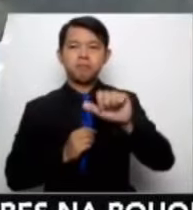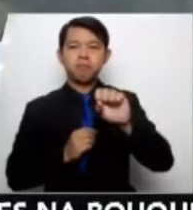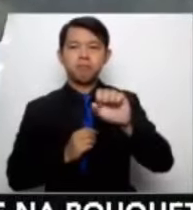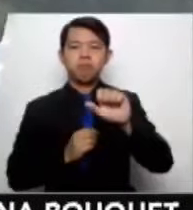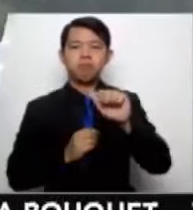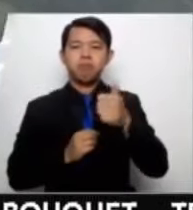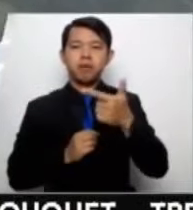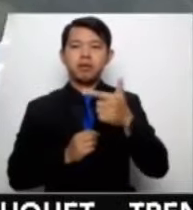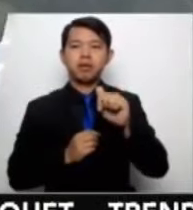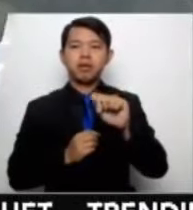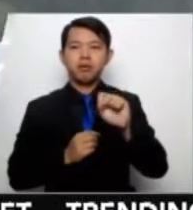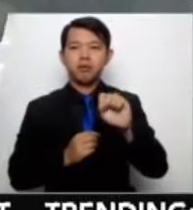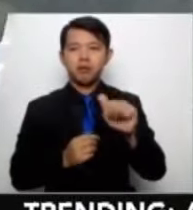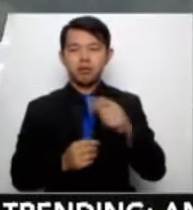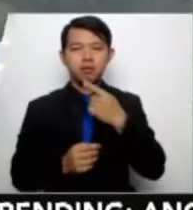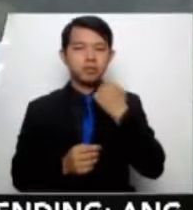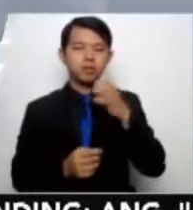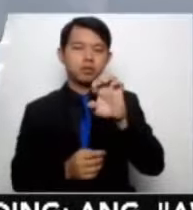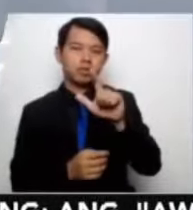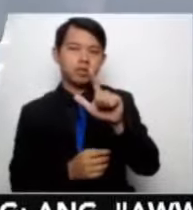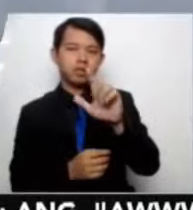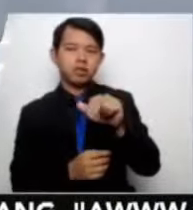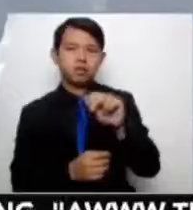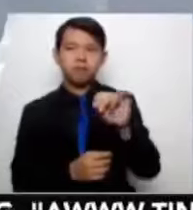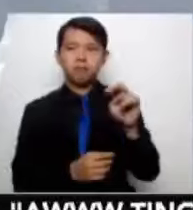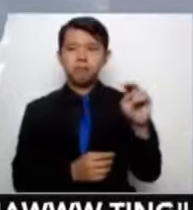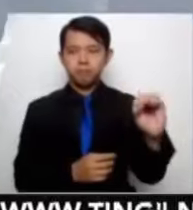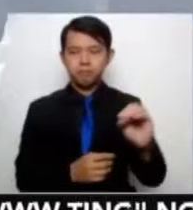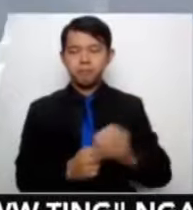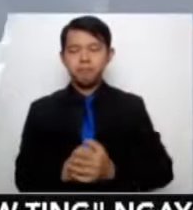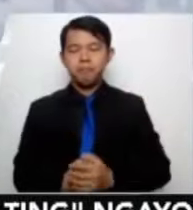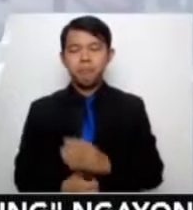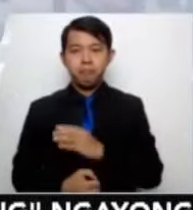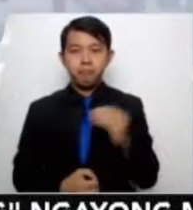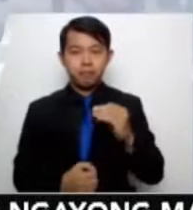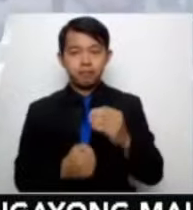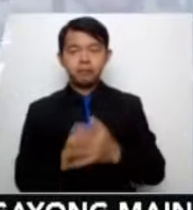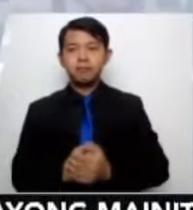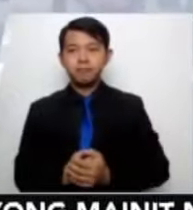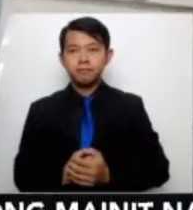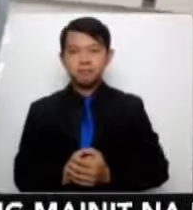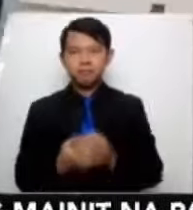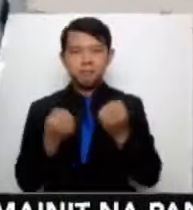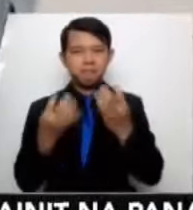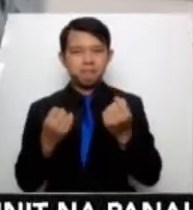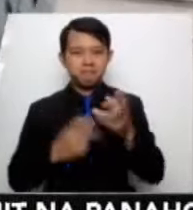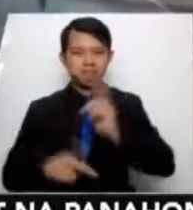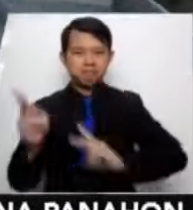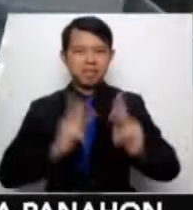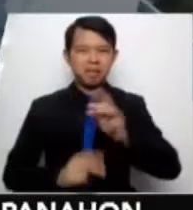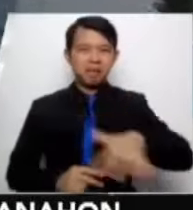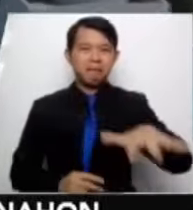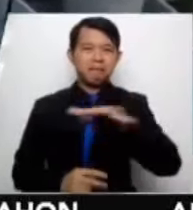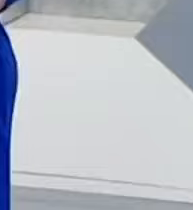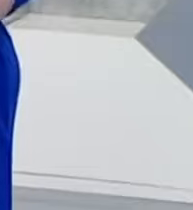Nino. Nakakadagdag din sa damang init ang dami ng mga tao sa isang lugar.